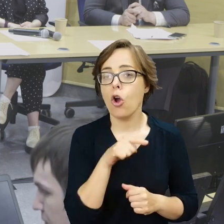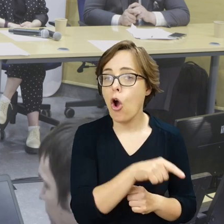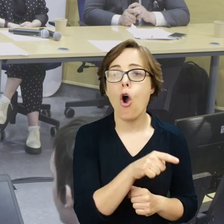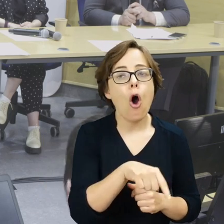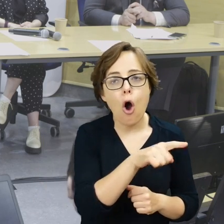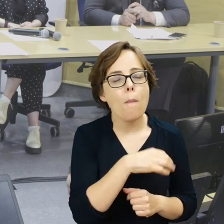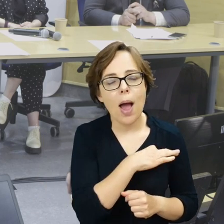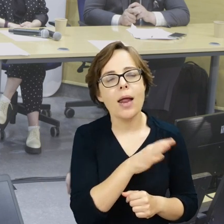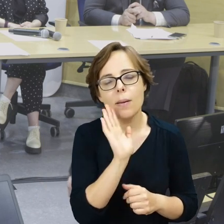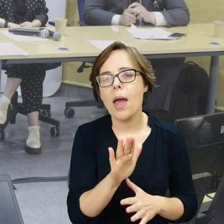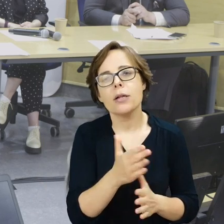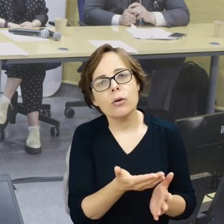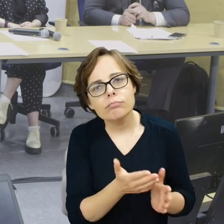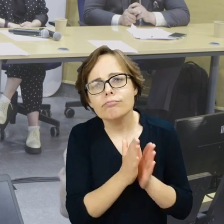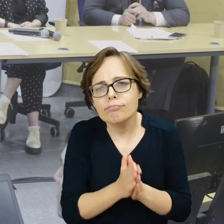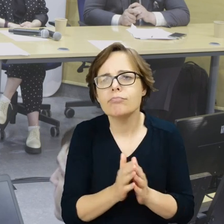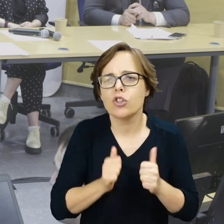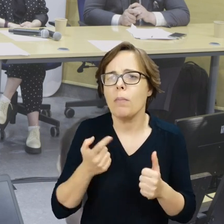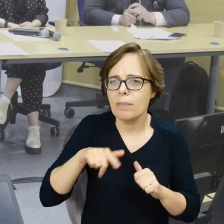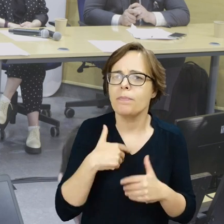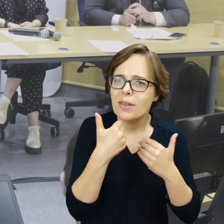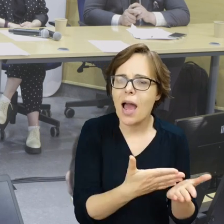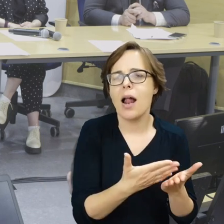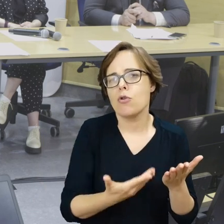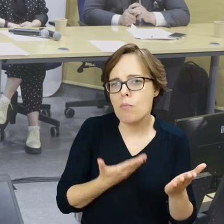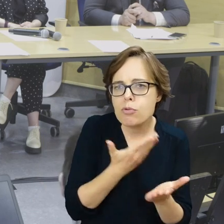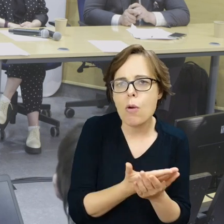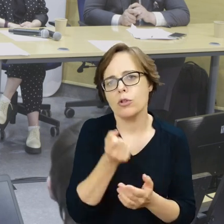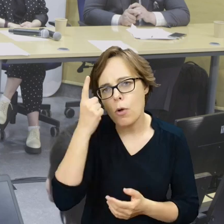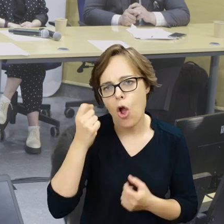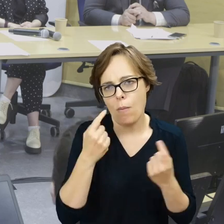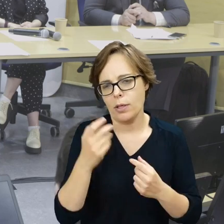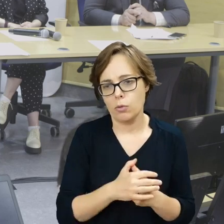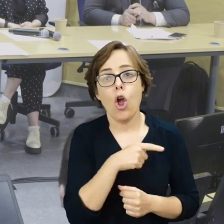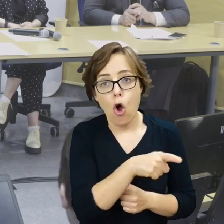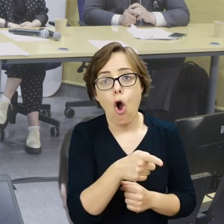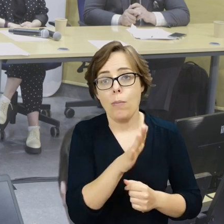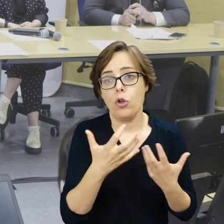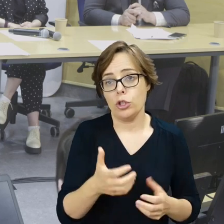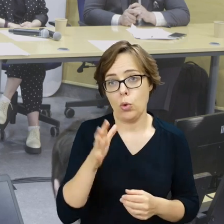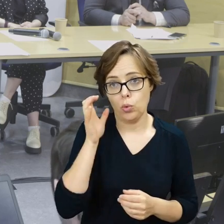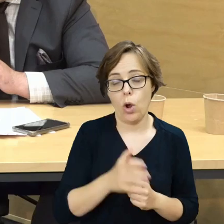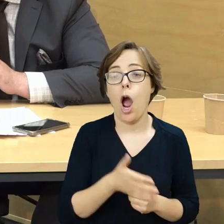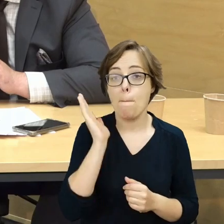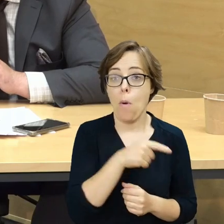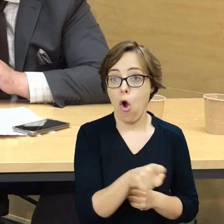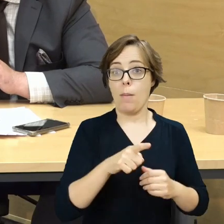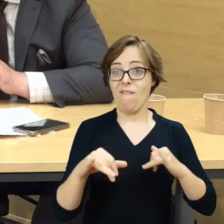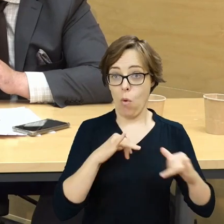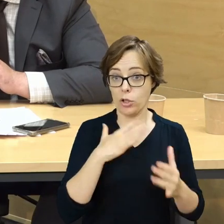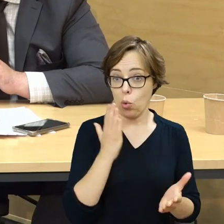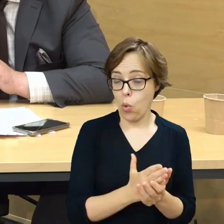wszystkich stron, będą czekali na nasz głos i będą chcieli nas słuchać. Później, gdy dojdą do władzy, nie będzie